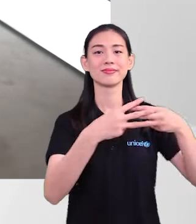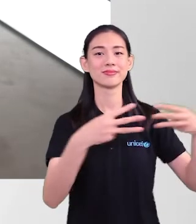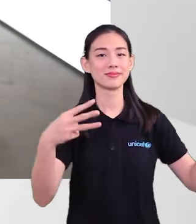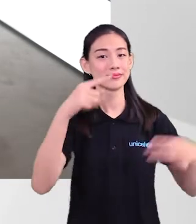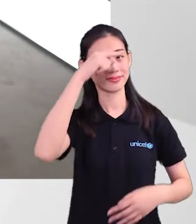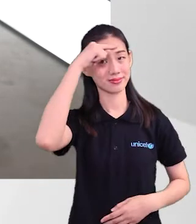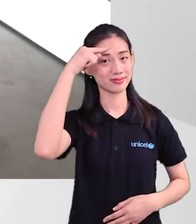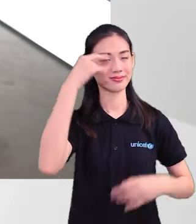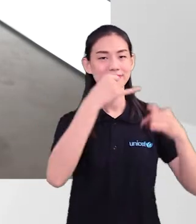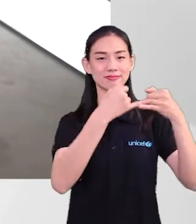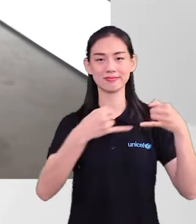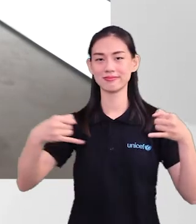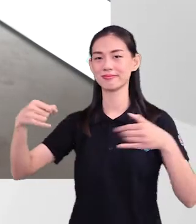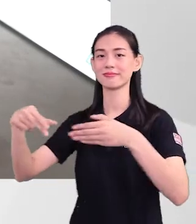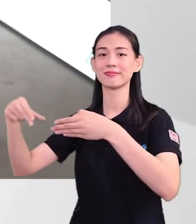Wayar berwarna hitam pada GND.